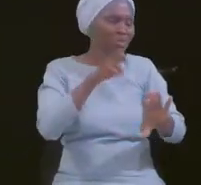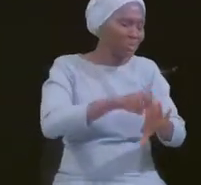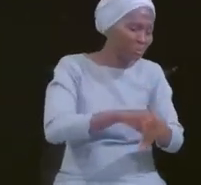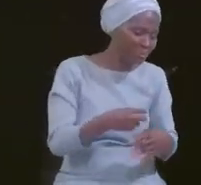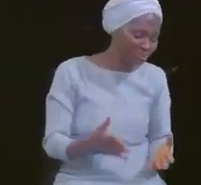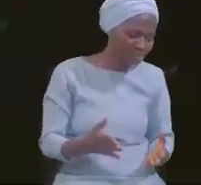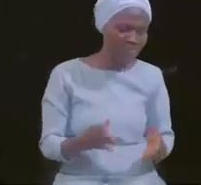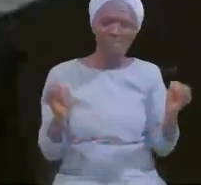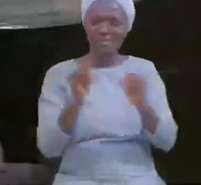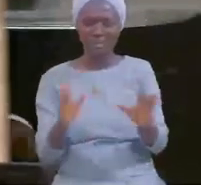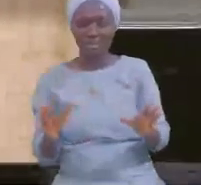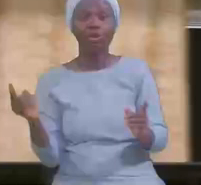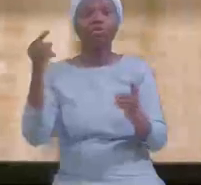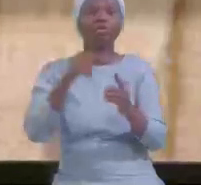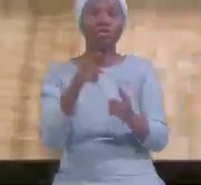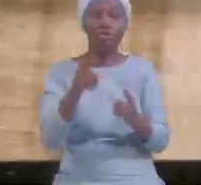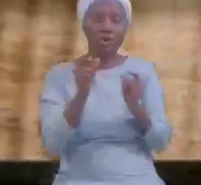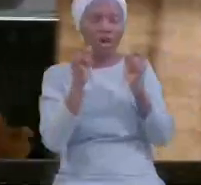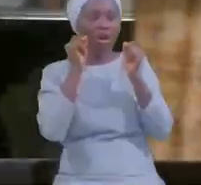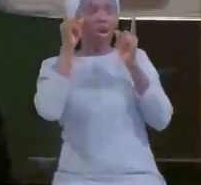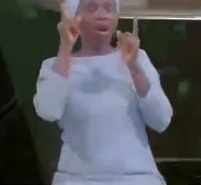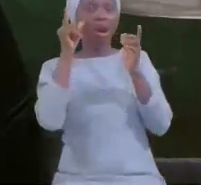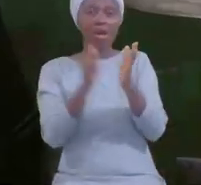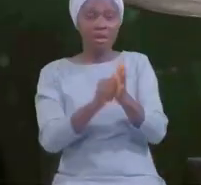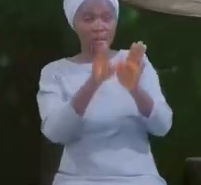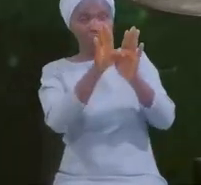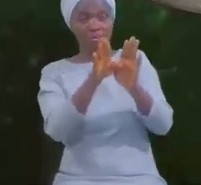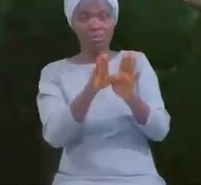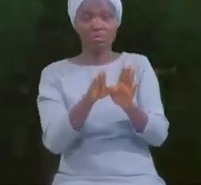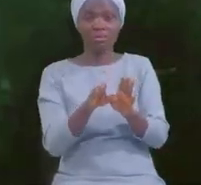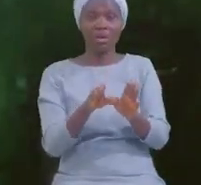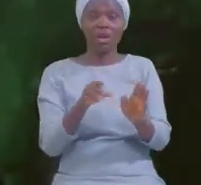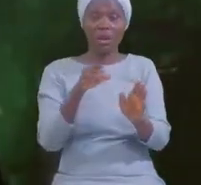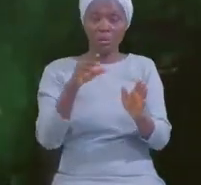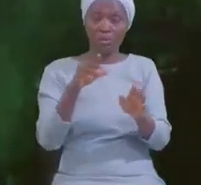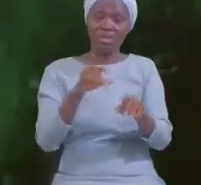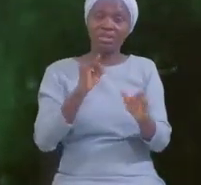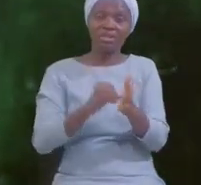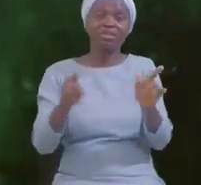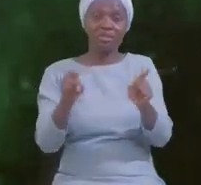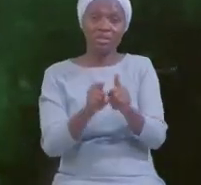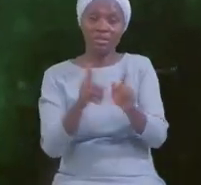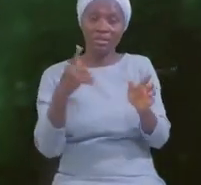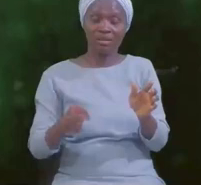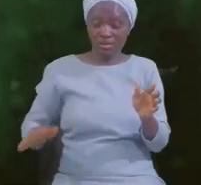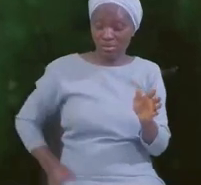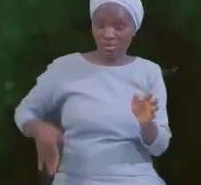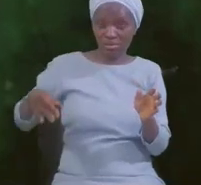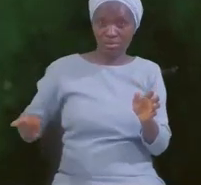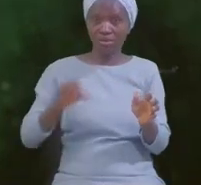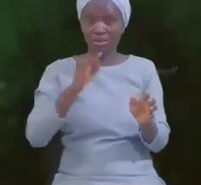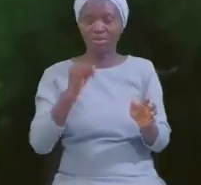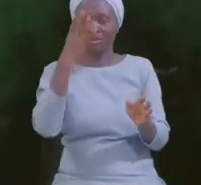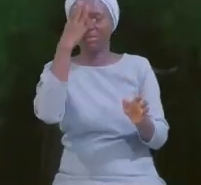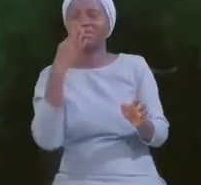activez, vous réveillez le chien là. Lorsque les gens disent que laissez le chien